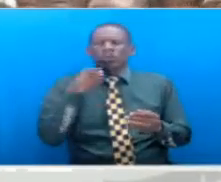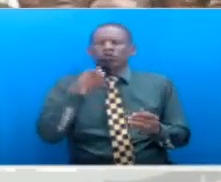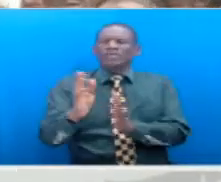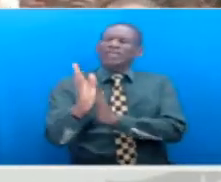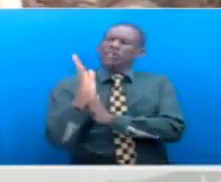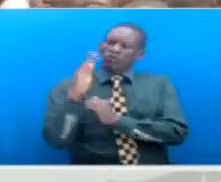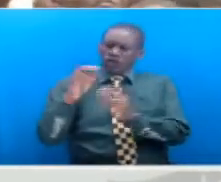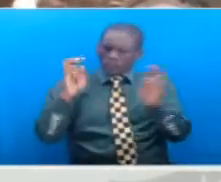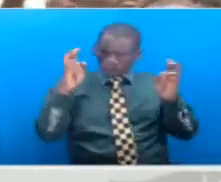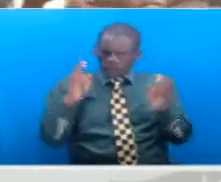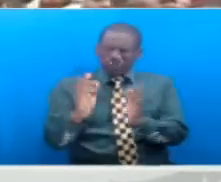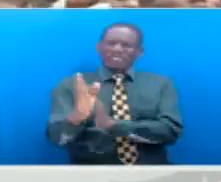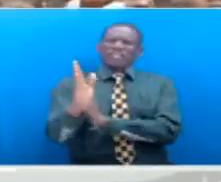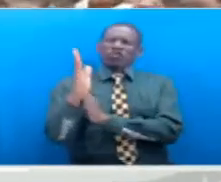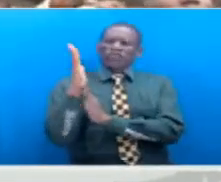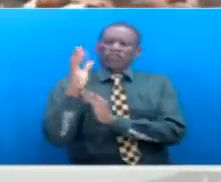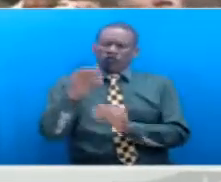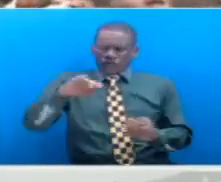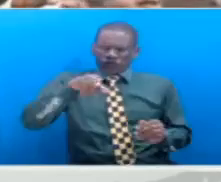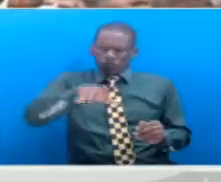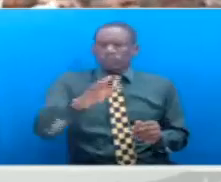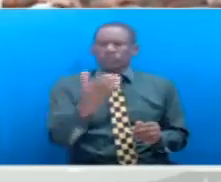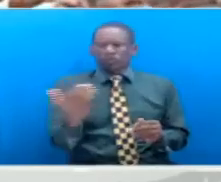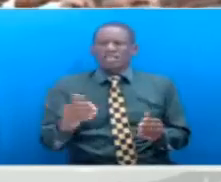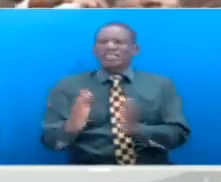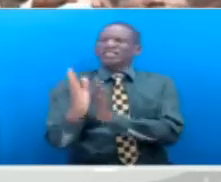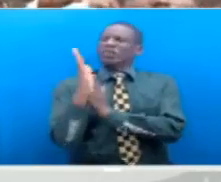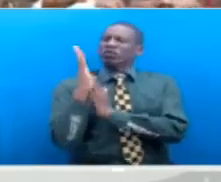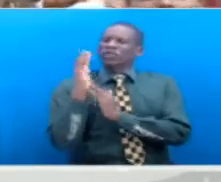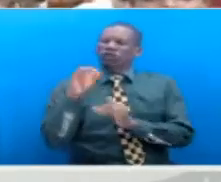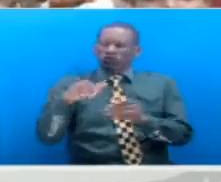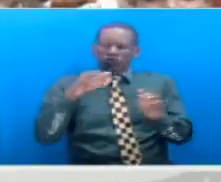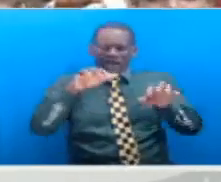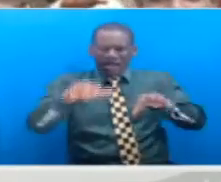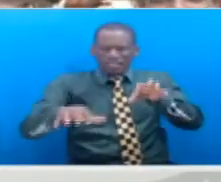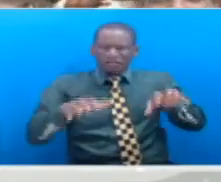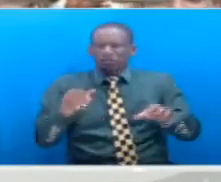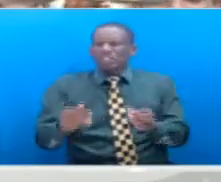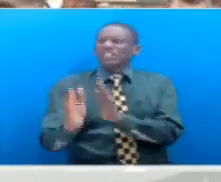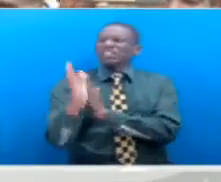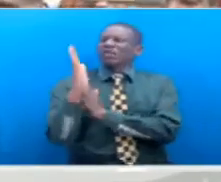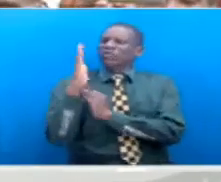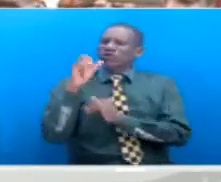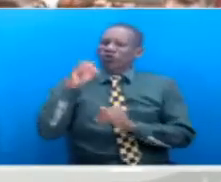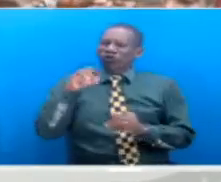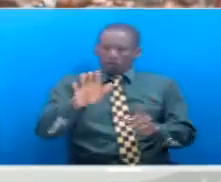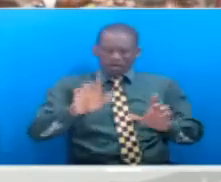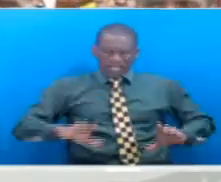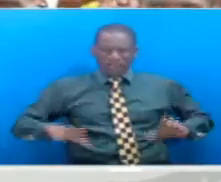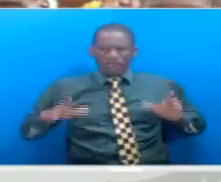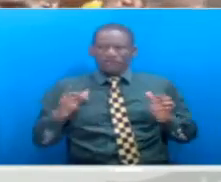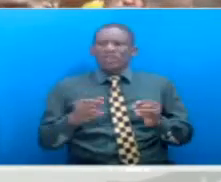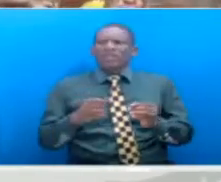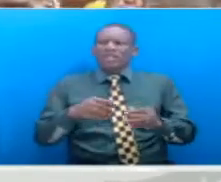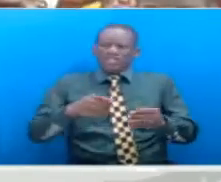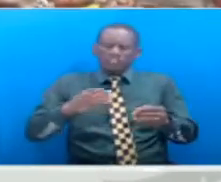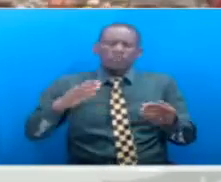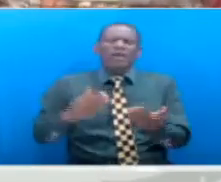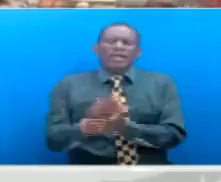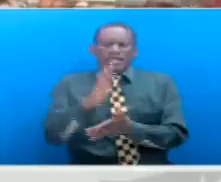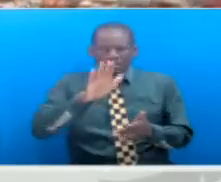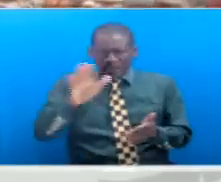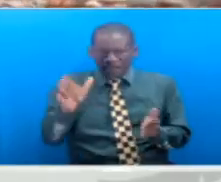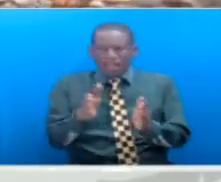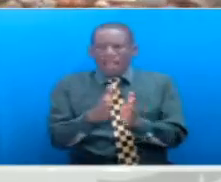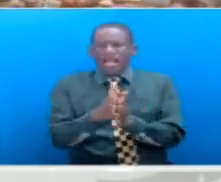usalama, usalama ya watoto wenu, usalama ya mifugo yenu, usalama ya maisha yenu ni haki yenu.